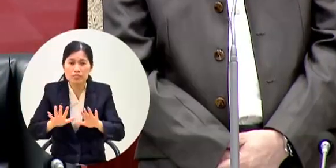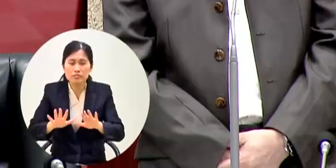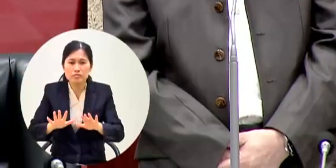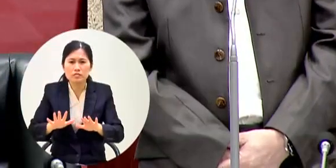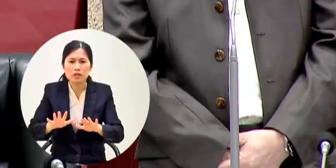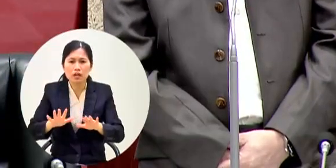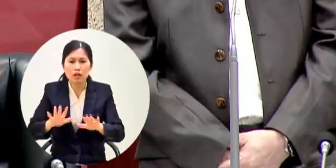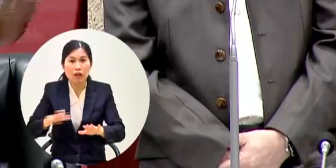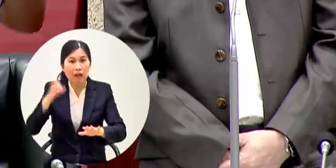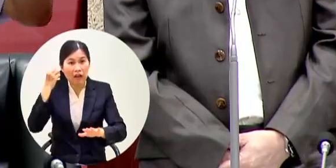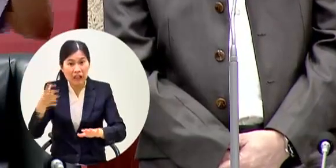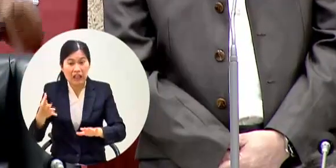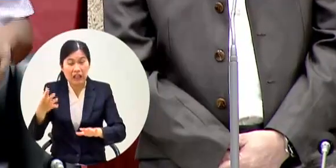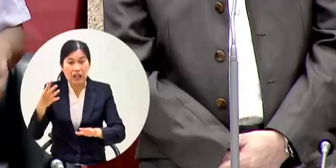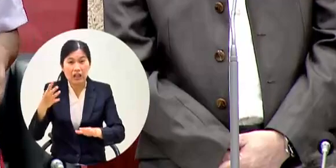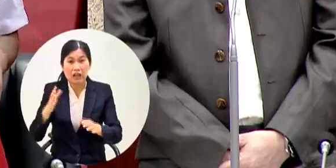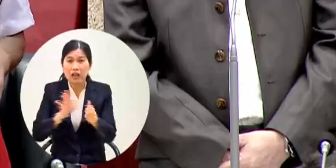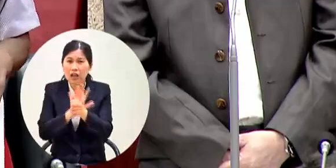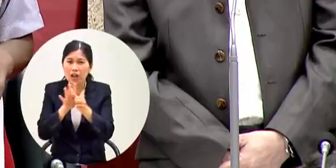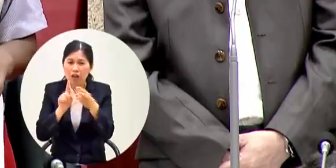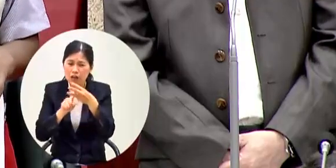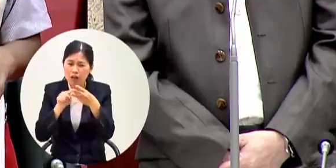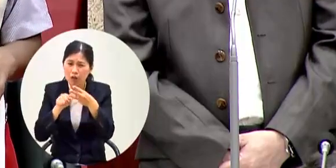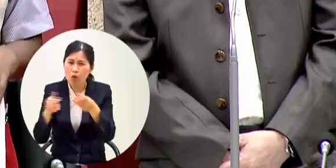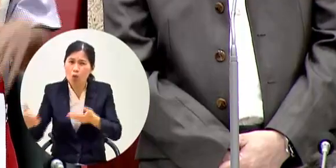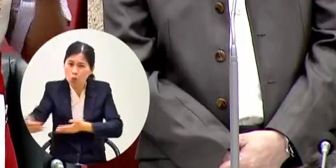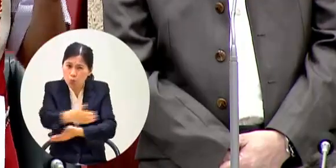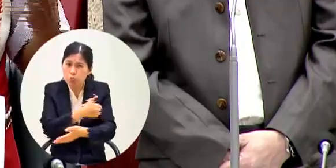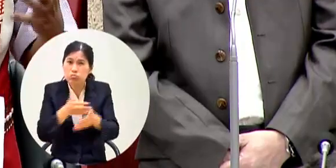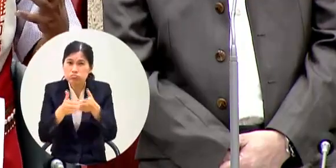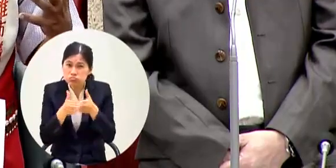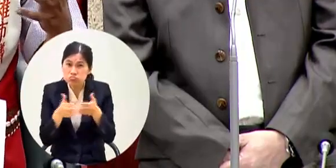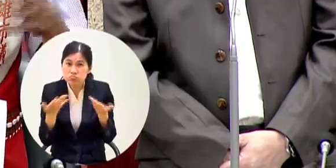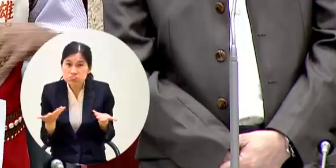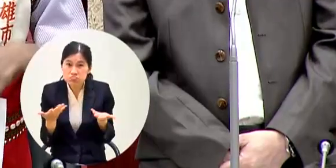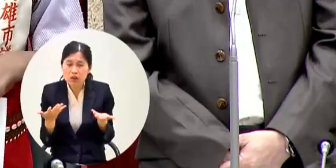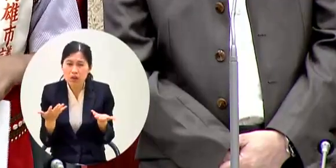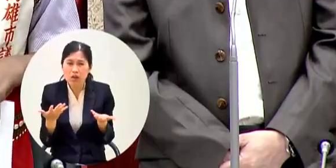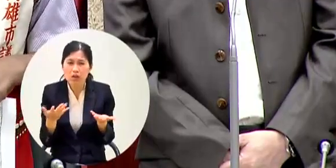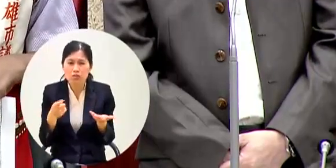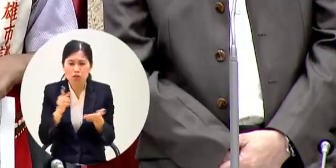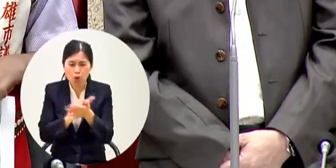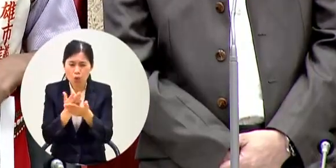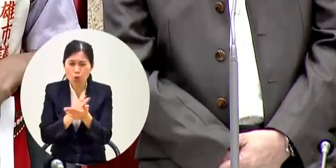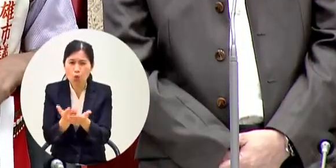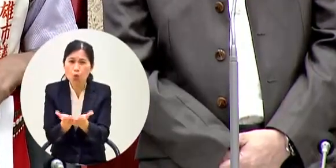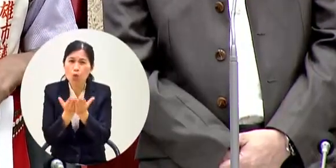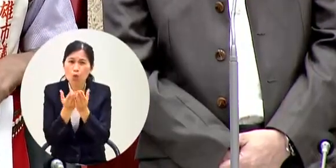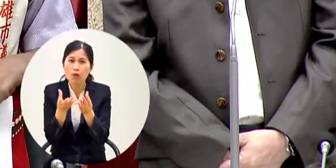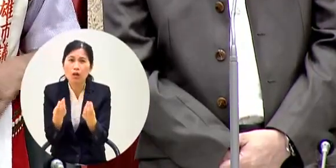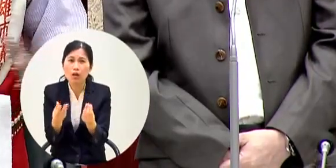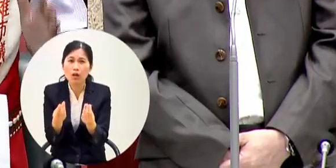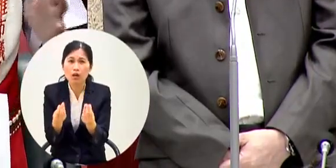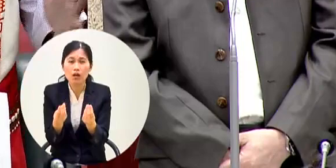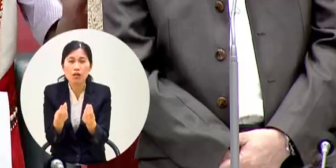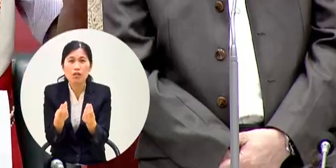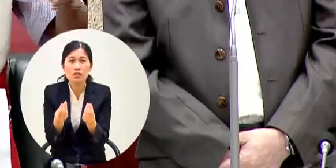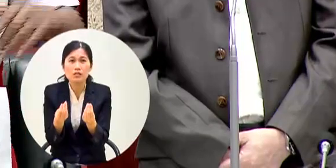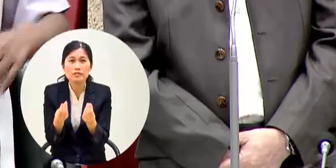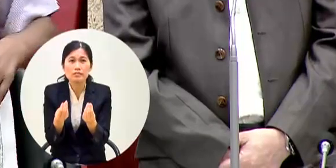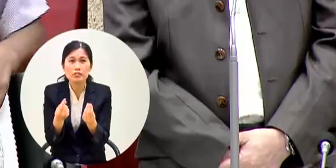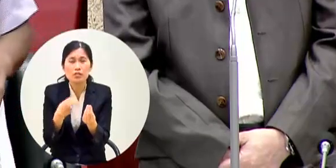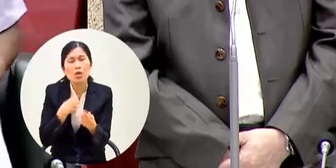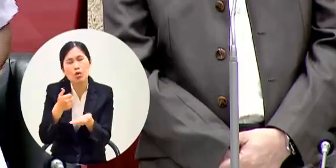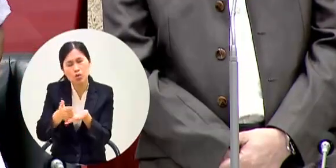要回到本席。试过两个月了，即将两个月要采收新的爱